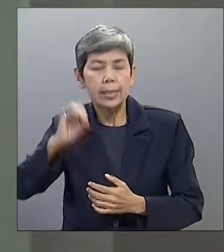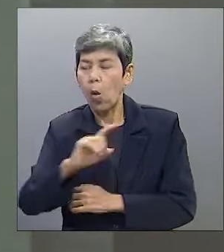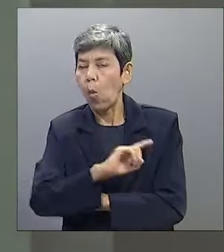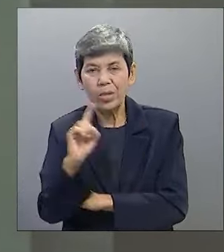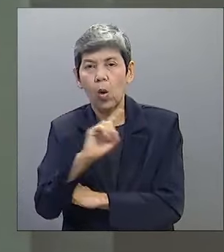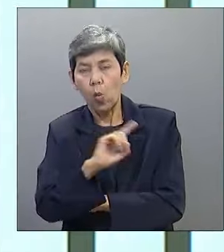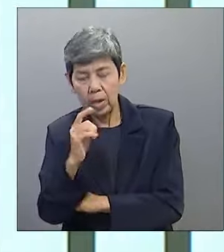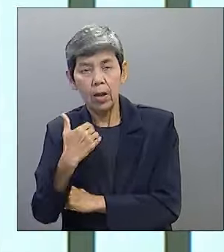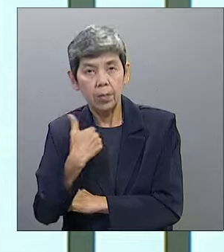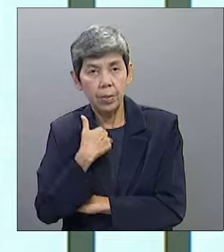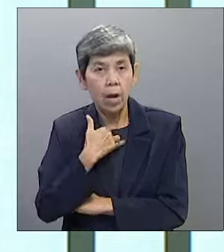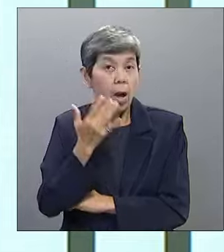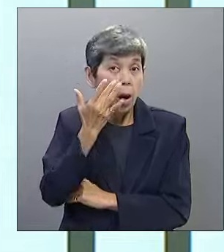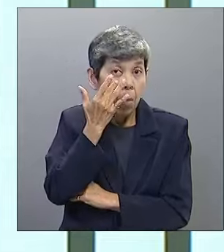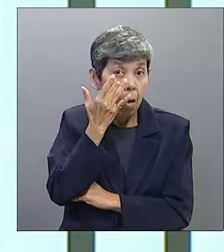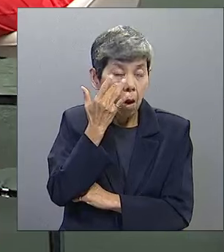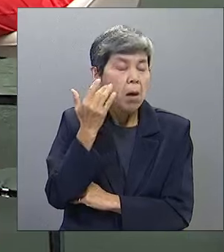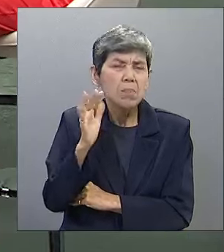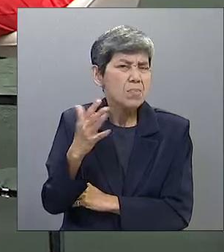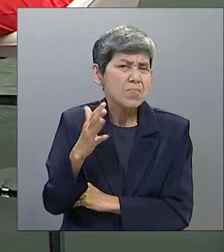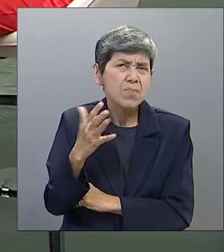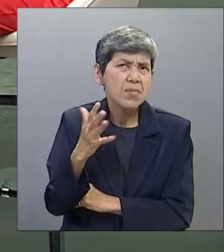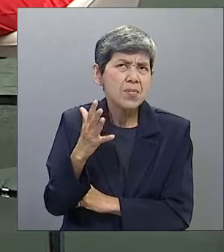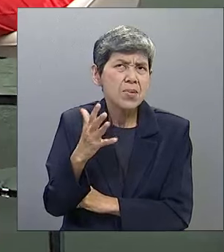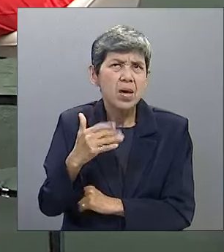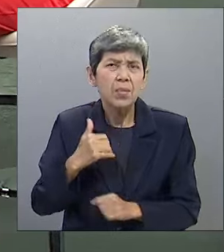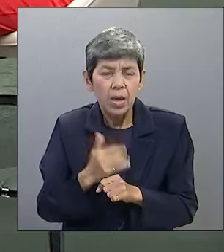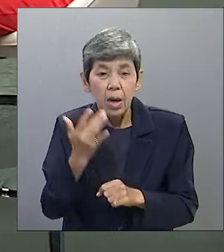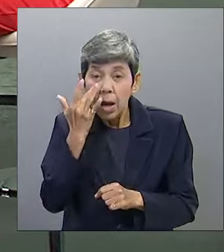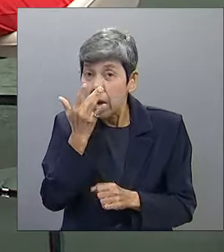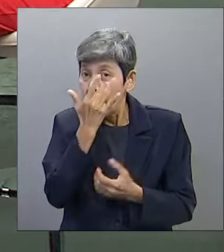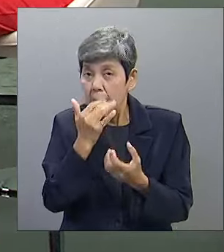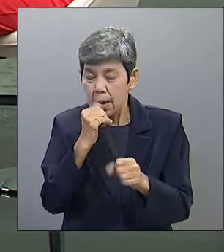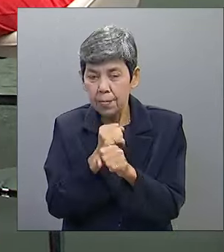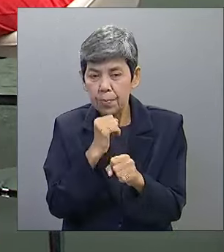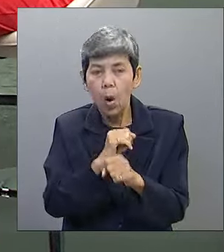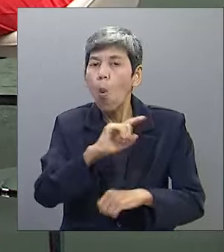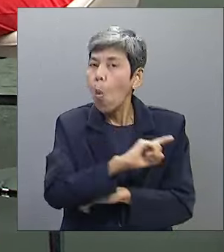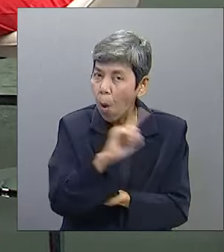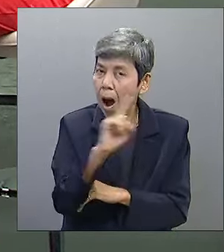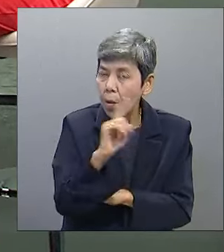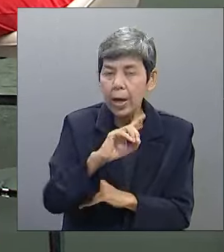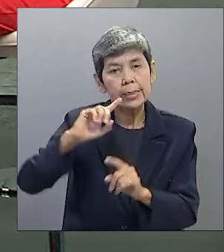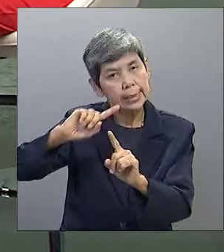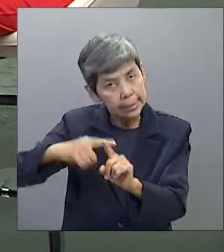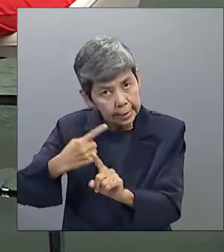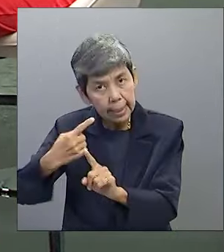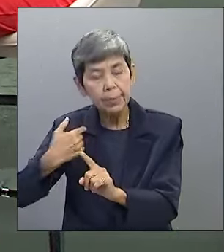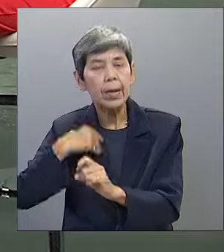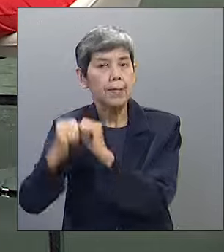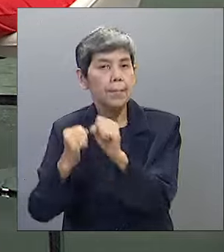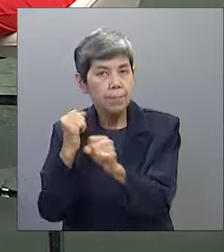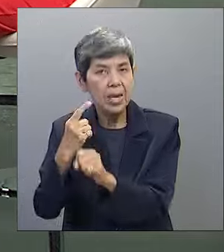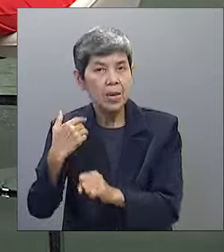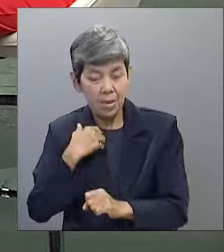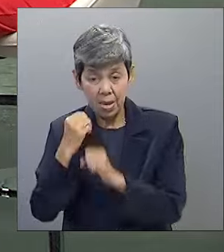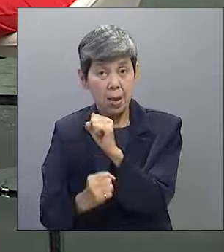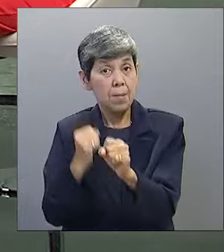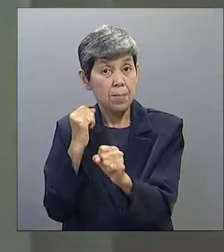มันมีแบบใช้แล้วไม่ถอดทิ้งด้วยเหรอ จริงไม่มีค่ะปกติเนี่ยคอนแทคเลนส์ก็จะมีเป็นรายวันเป็นรายเดือนหรือว่าเป็นรายปีอย่างราย